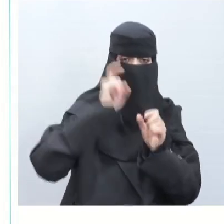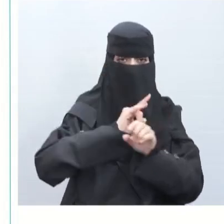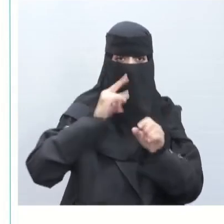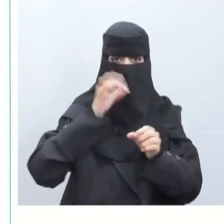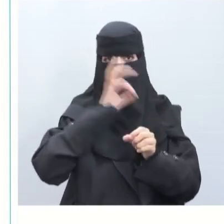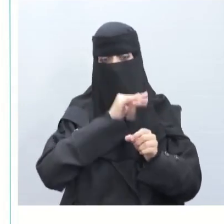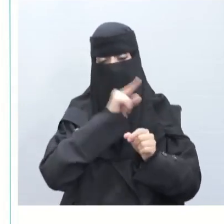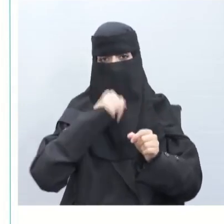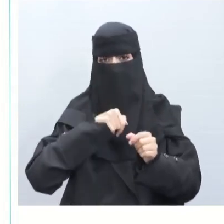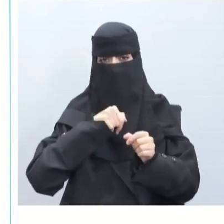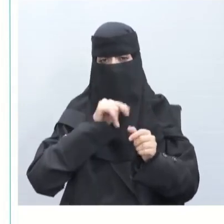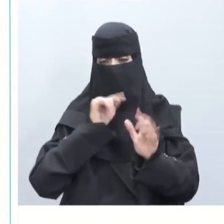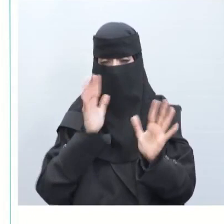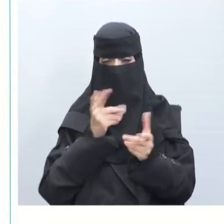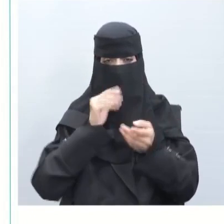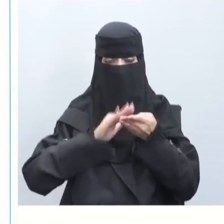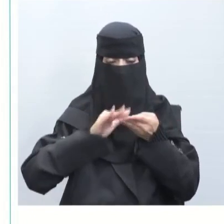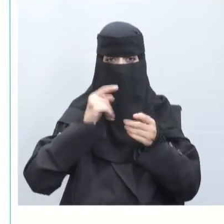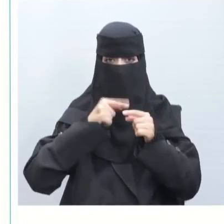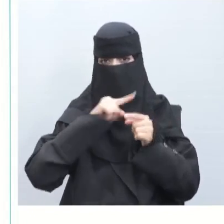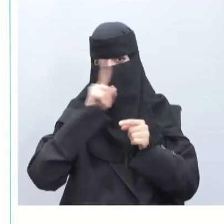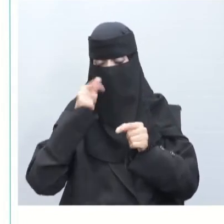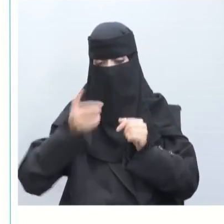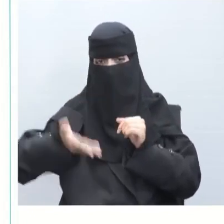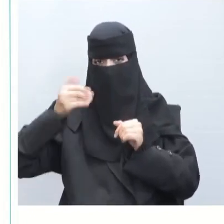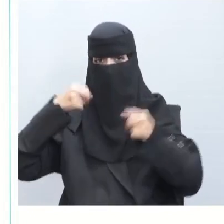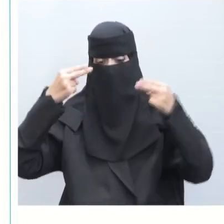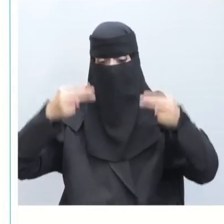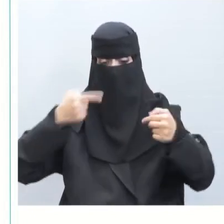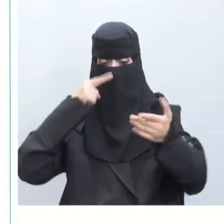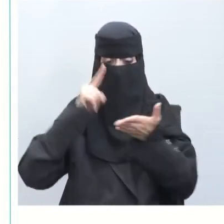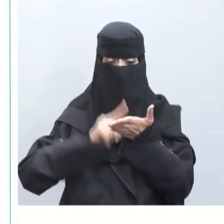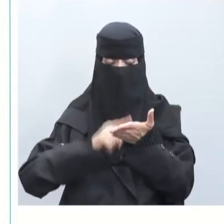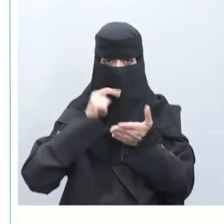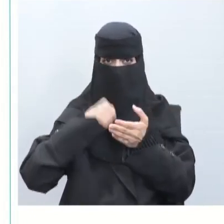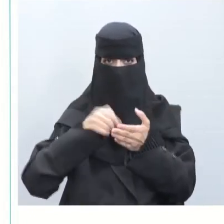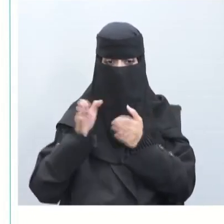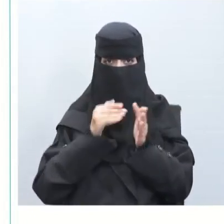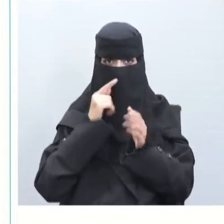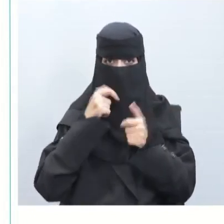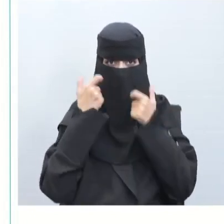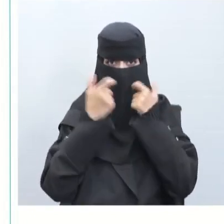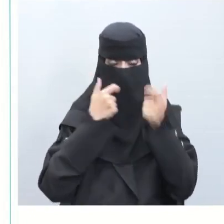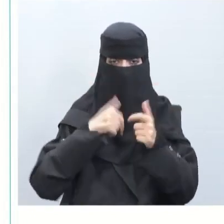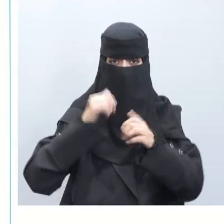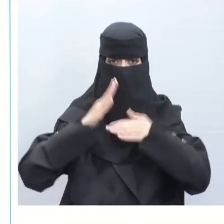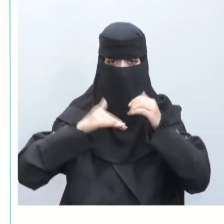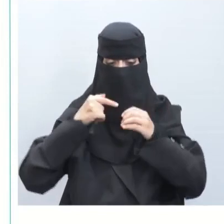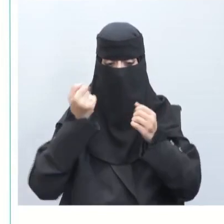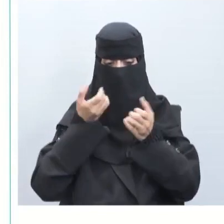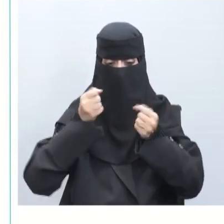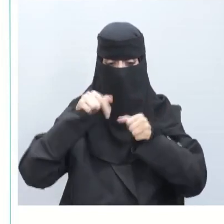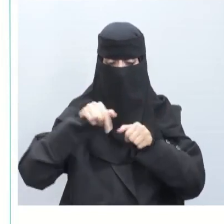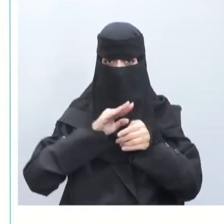الارباح او اي خطر اخر في اقامه الفعاليه لابد ايضا ذكرنا ان نراعي الممارسات الحاليه حينما